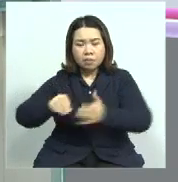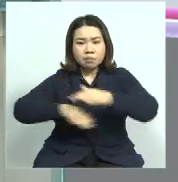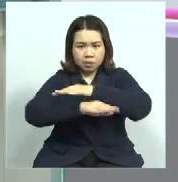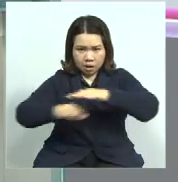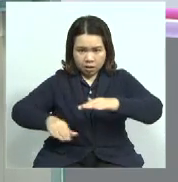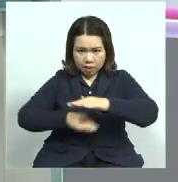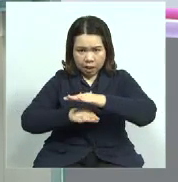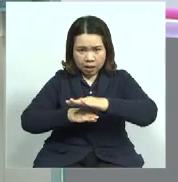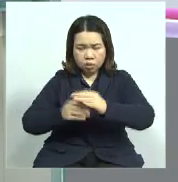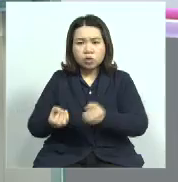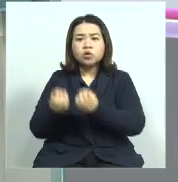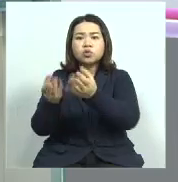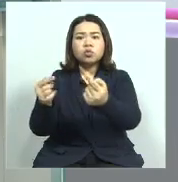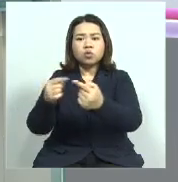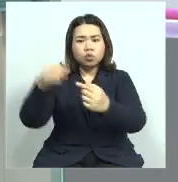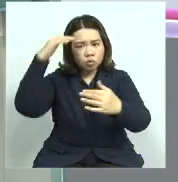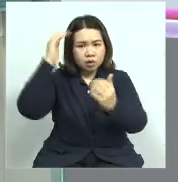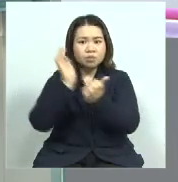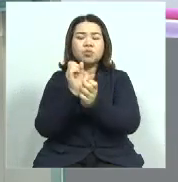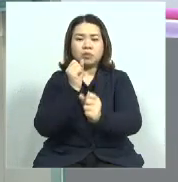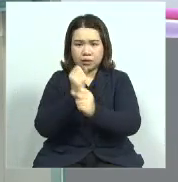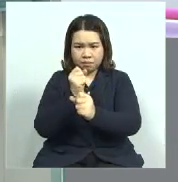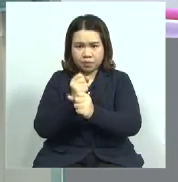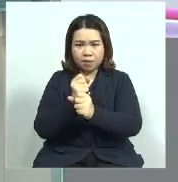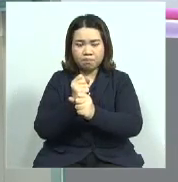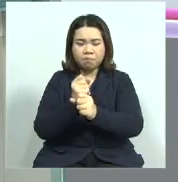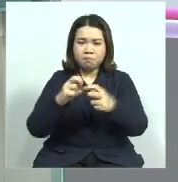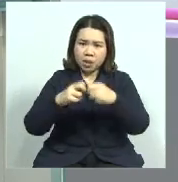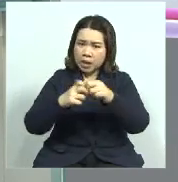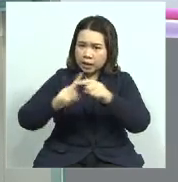ฐานส่งให้กับทางเจ้าหน้าที่ตำรวจในการคลี่คลายเหตุการณ์แล้วก็คดีที่เกิดขึ้นด้วยนะครับ